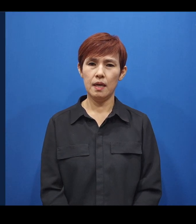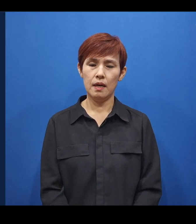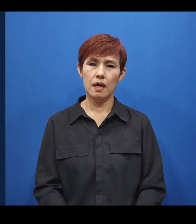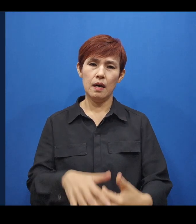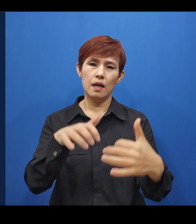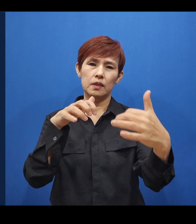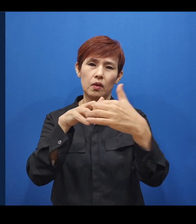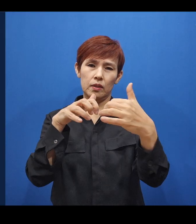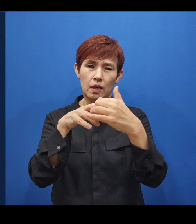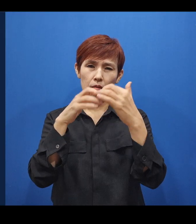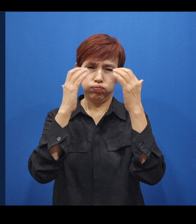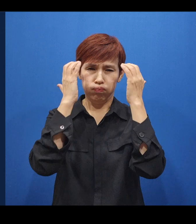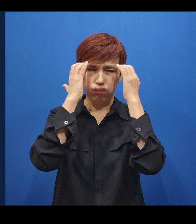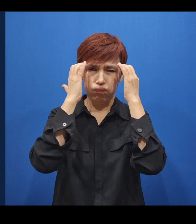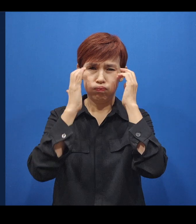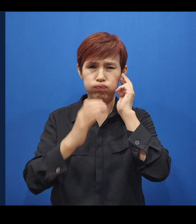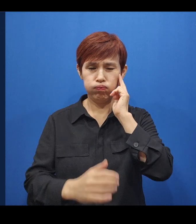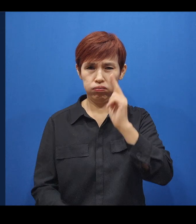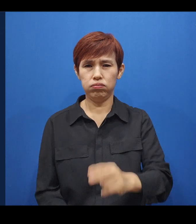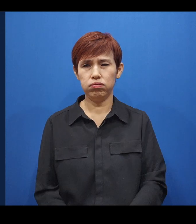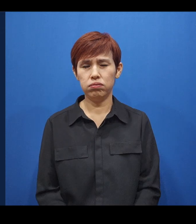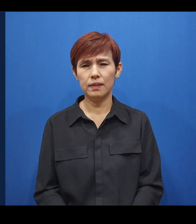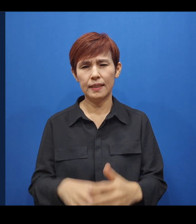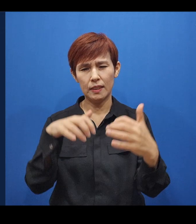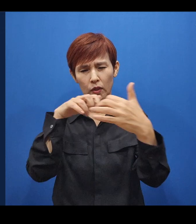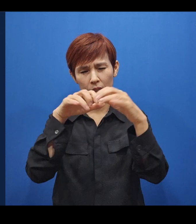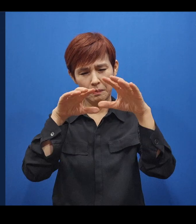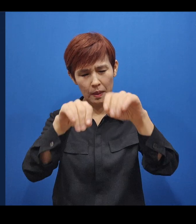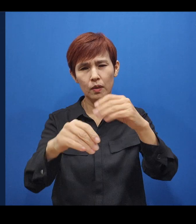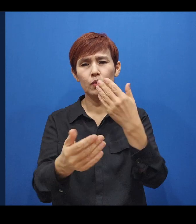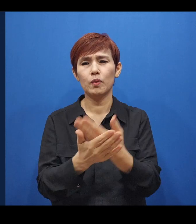전쟁의 고통이 멈추어지게 하옵소서.